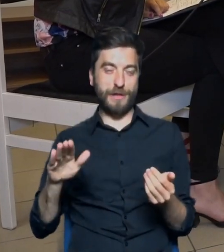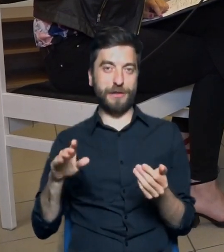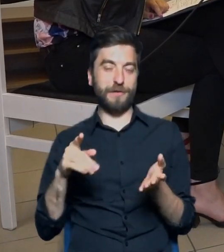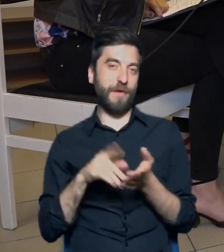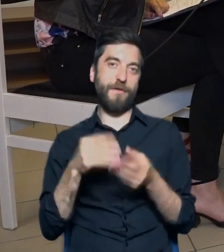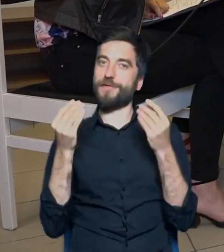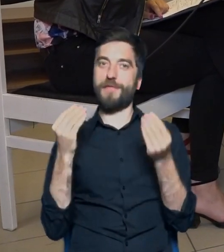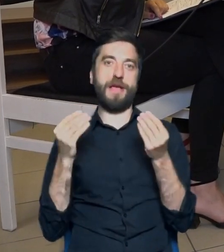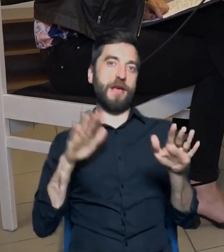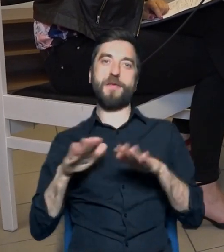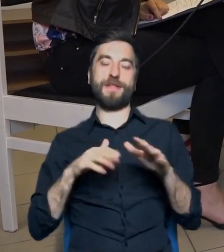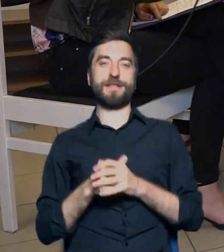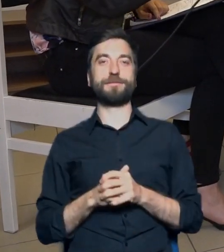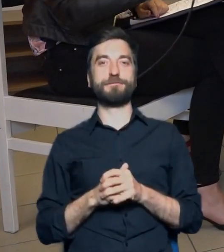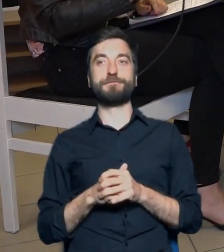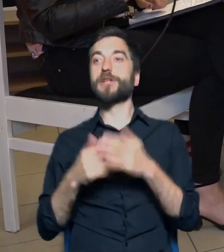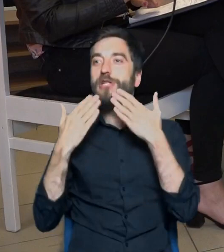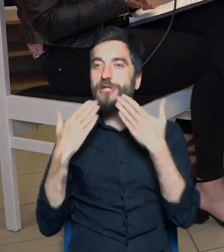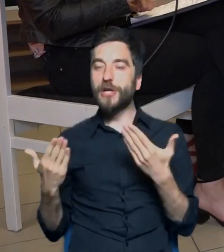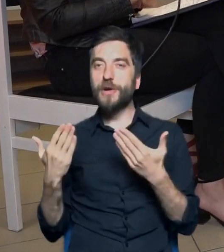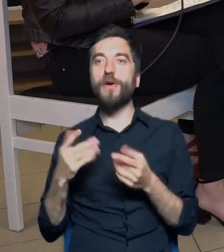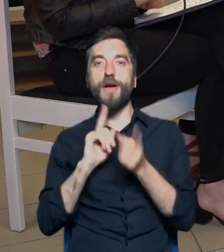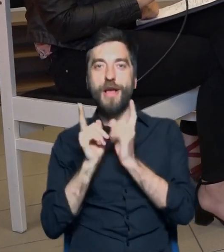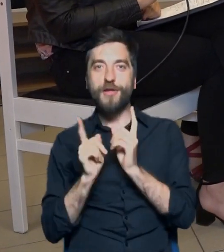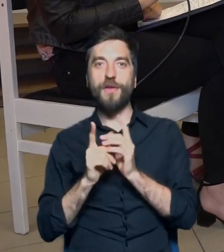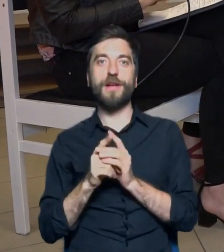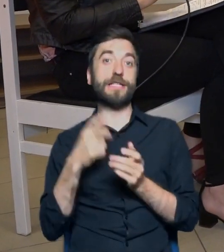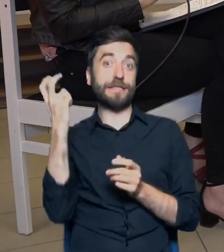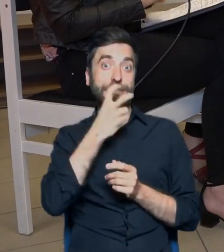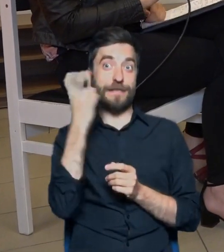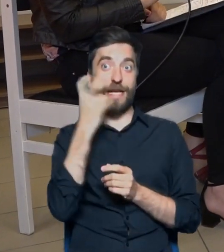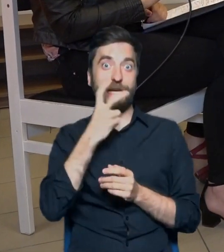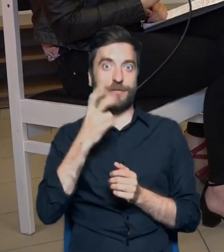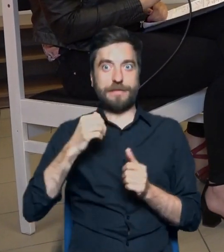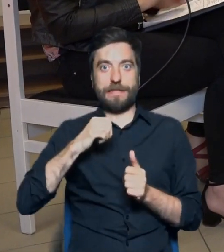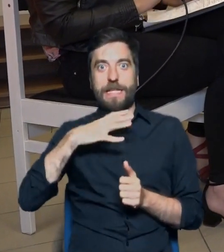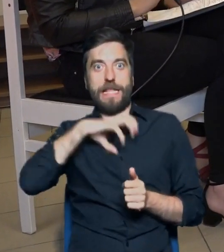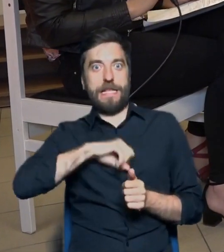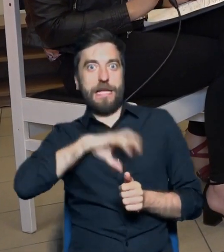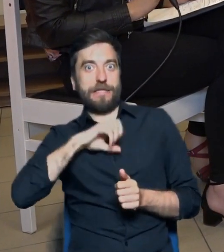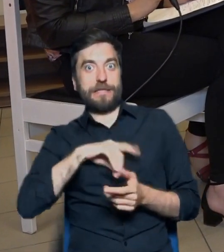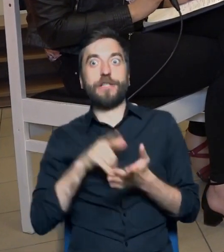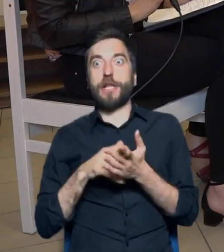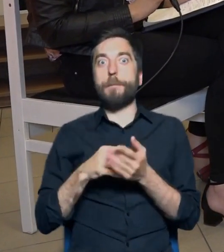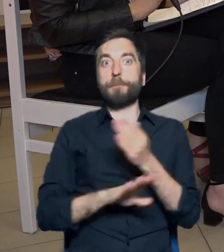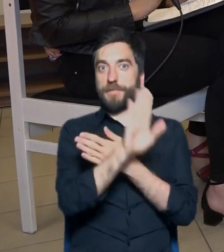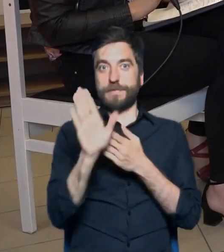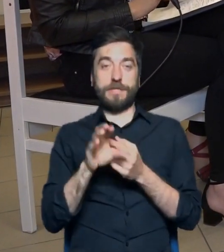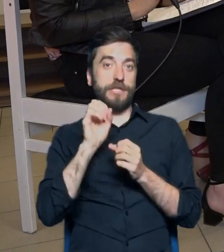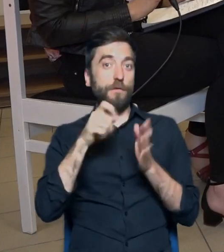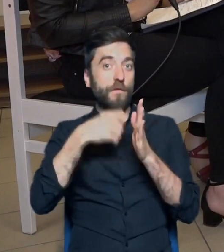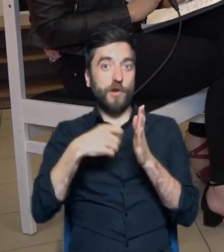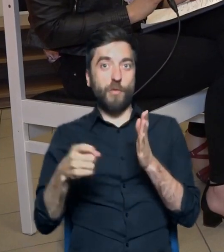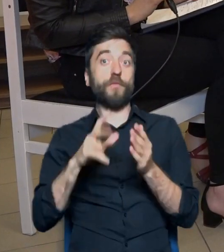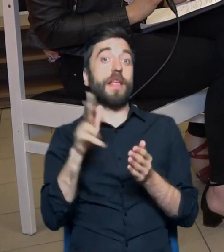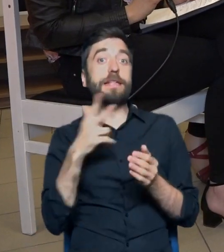naprawdę wspaniałym miejscem. Dziękuję bardzo za rozmowę i czekam z niecierpliwością na prezentację tych wszystkich filmów, która